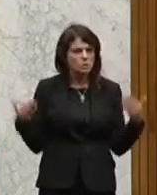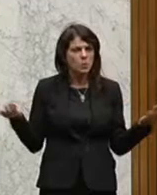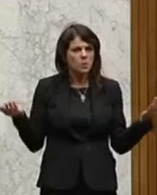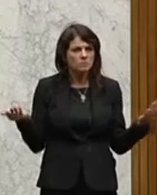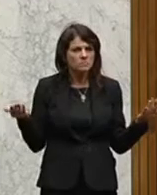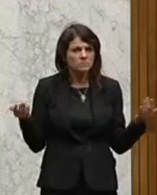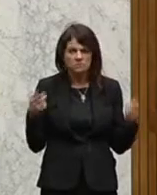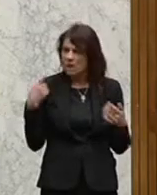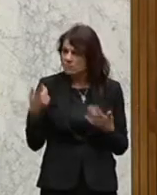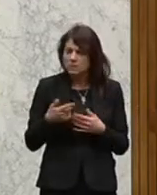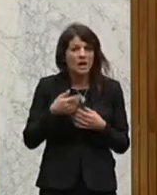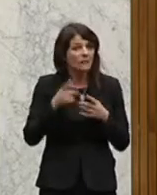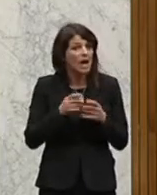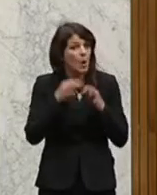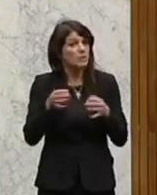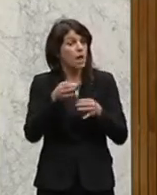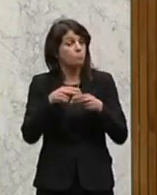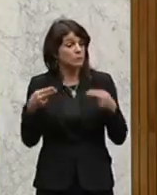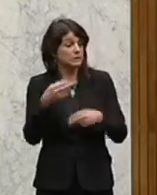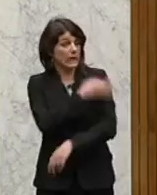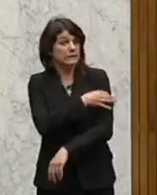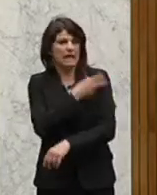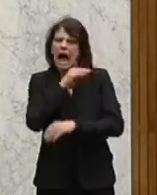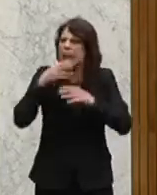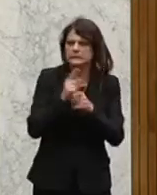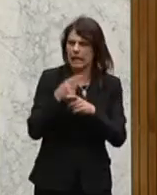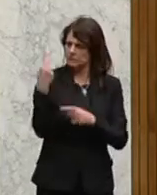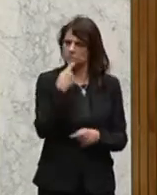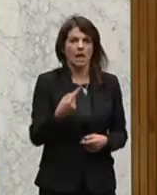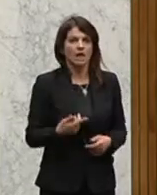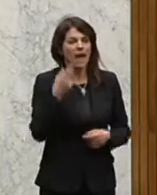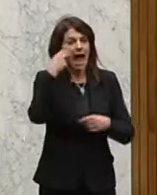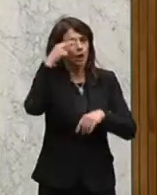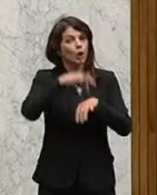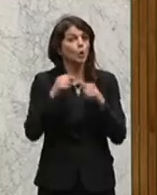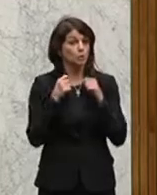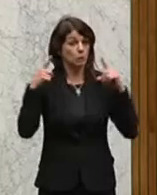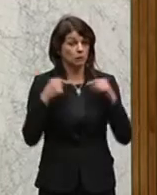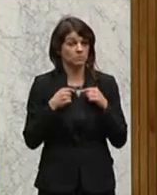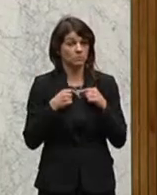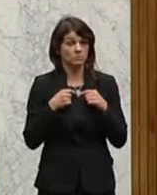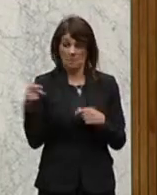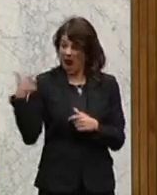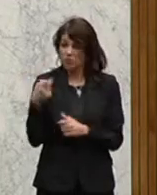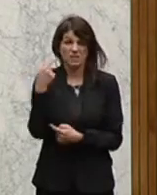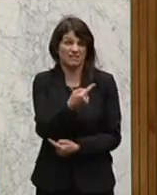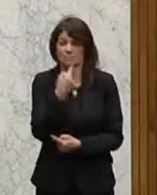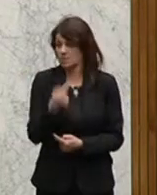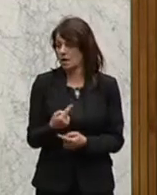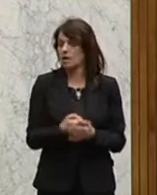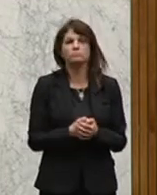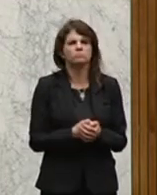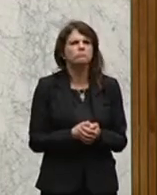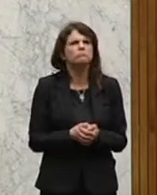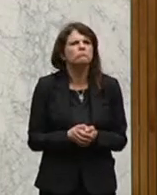größten Bundeskanzler aller Zeiten, Originalton Damandl, nämlich der Herr Dr. Schüssel, hat im Ausschuss gesagt, dass